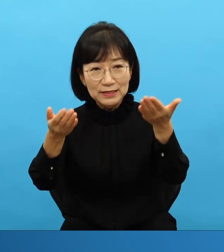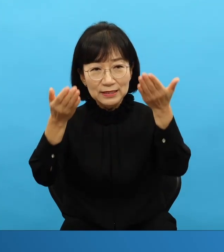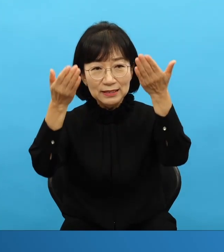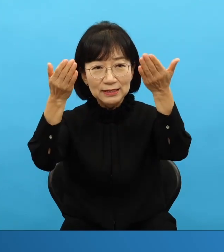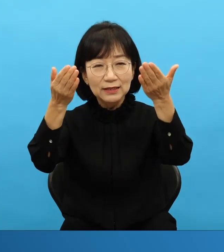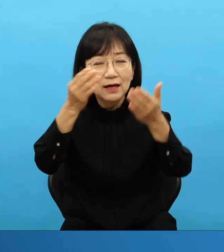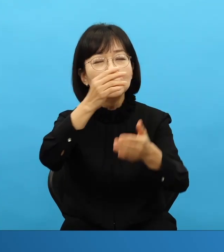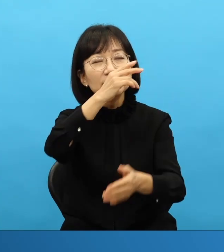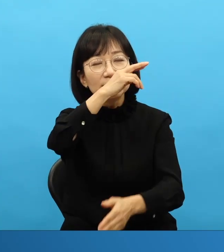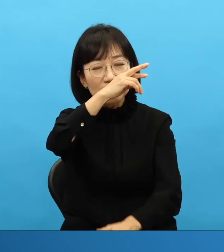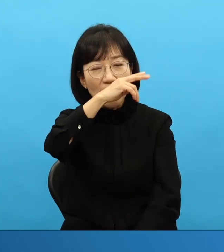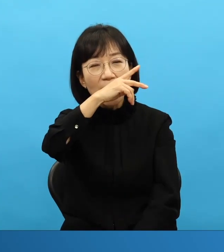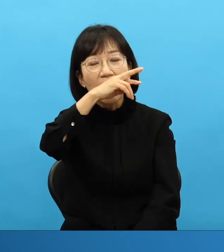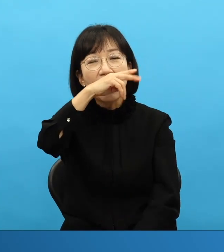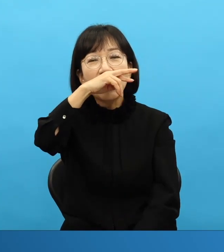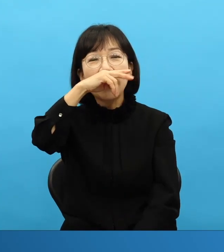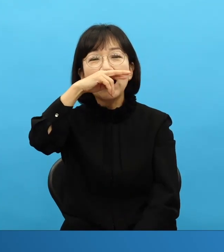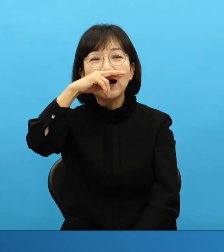의미